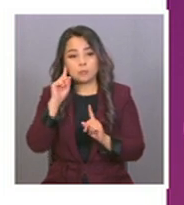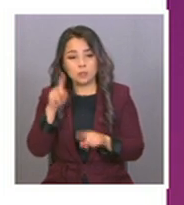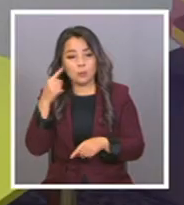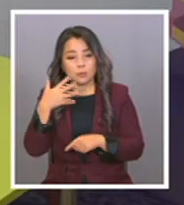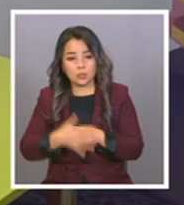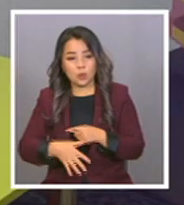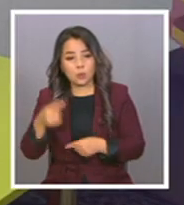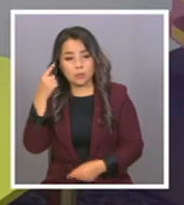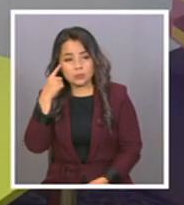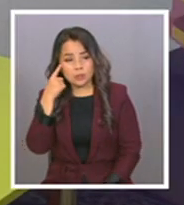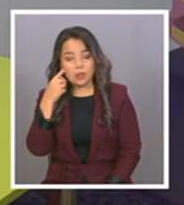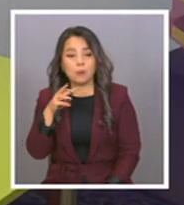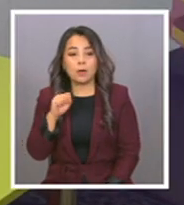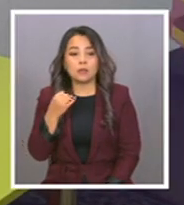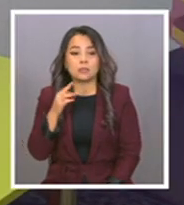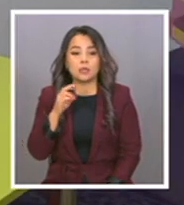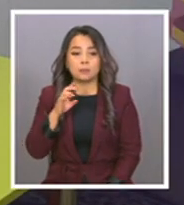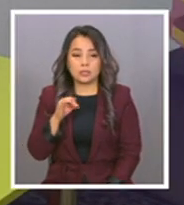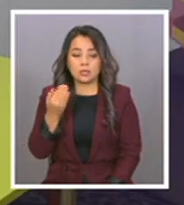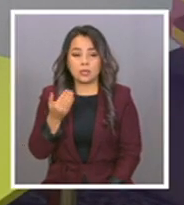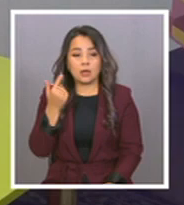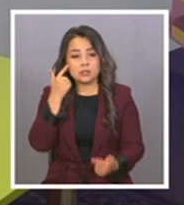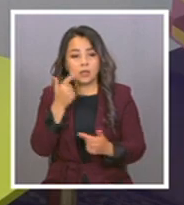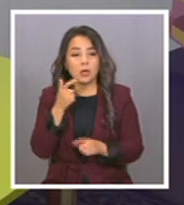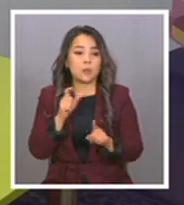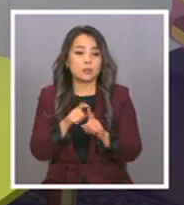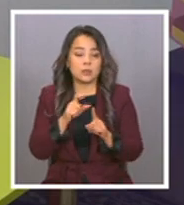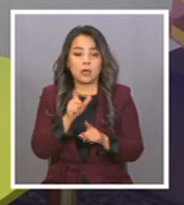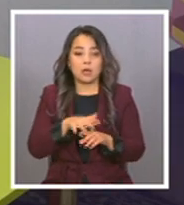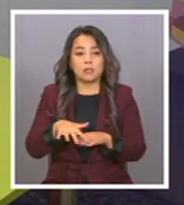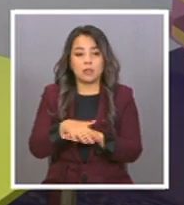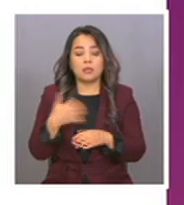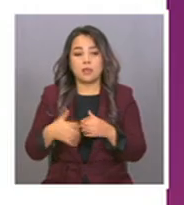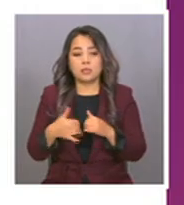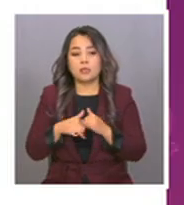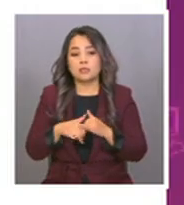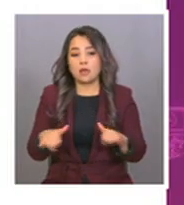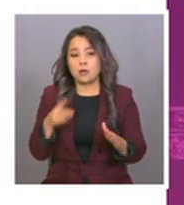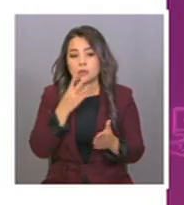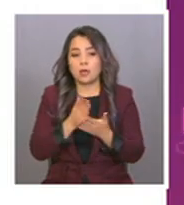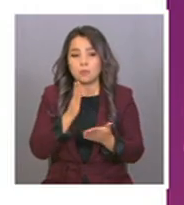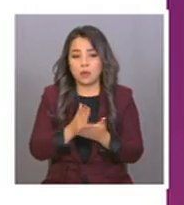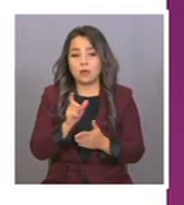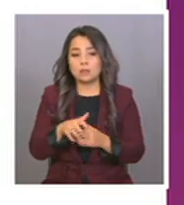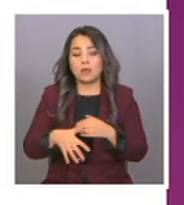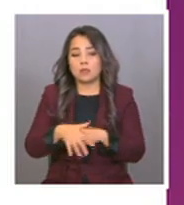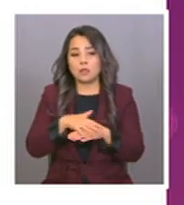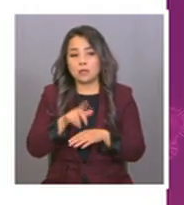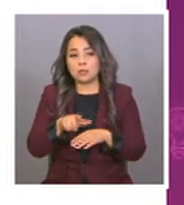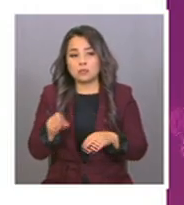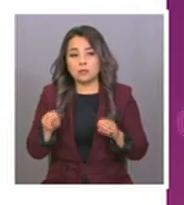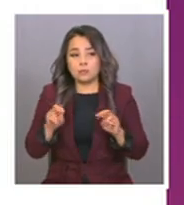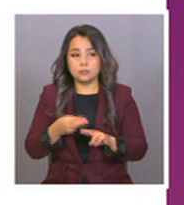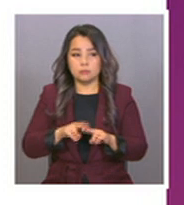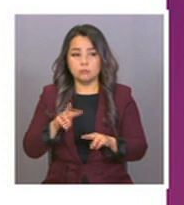ойлаймын. Майқы бидің шешендік сөздері халық арасына кеңінен таралған. Халық арасында Майқы би